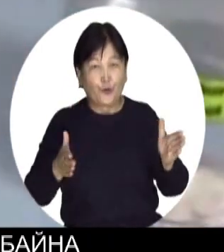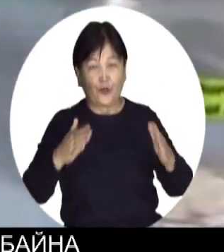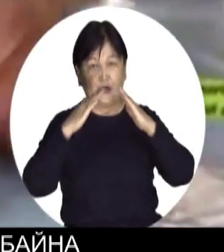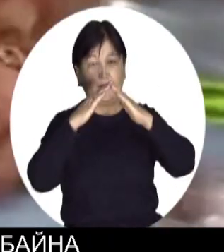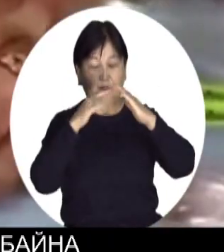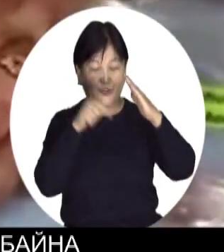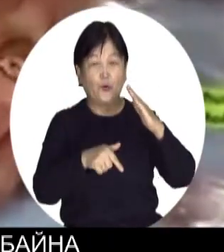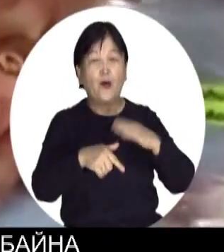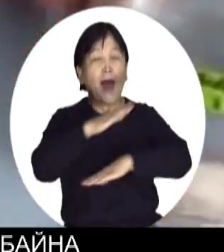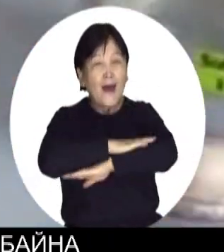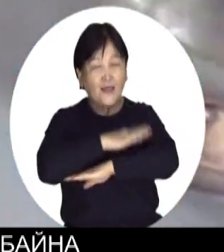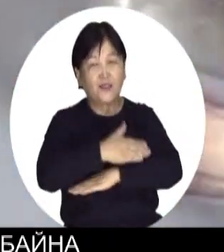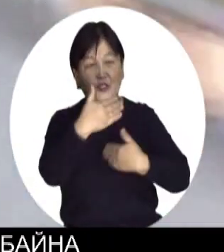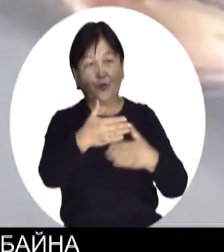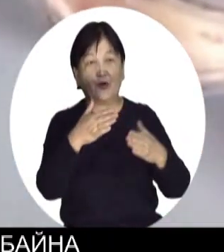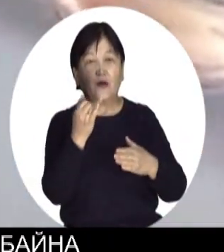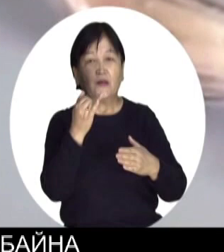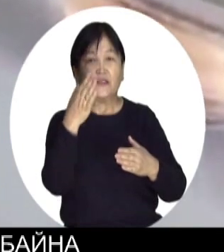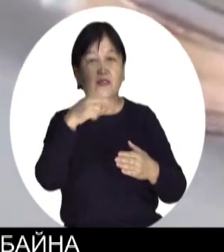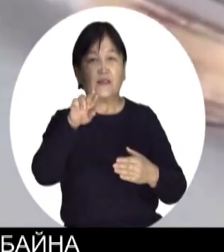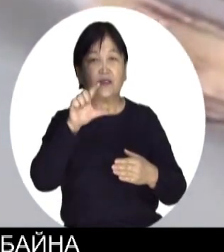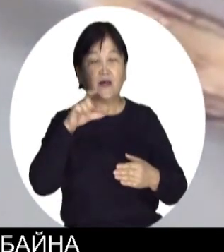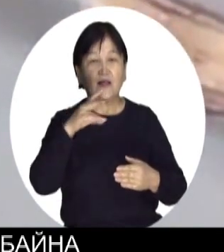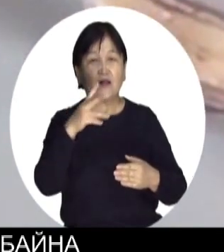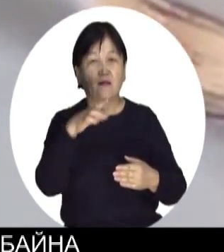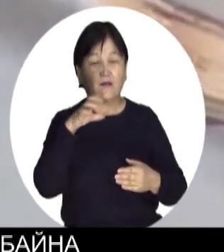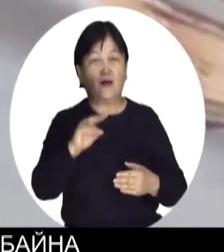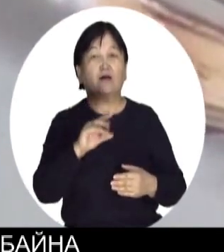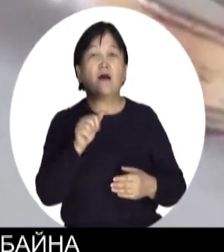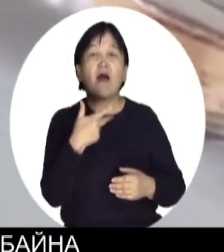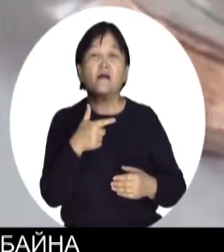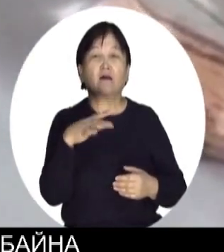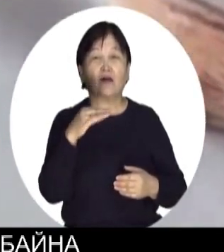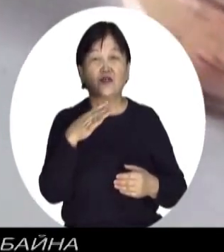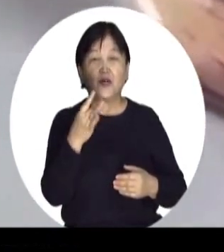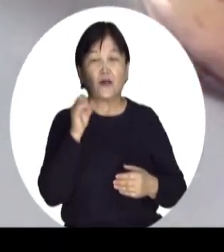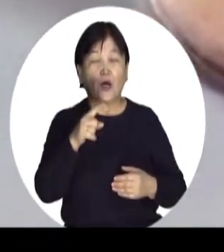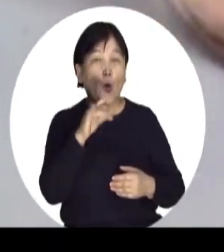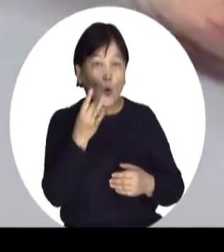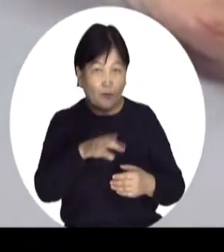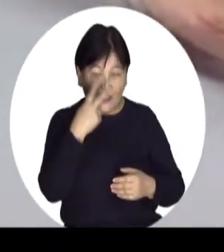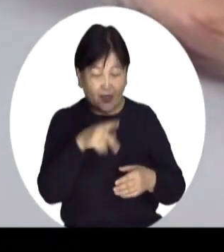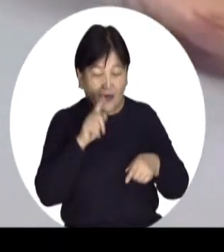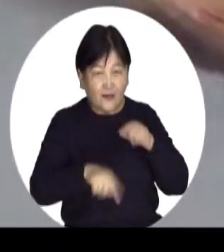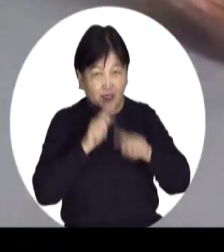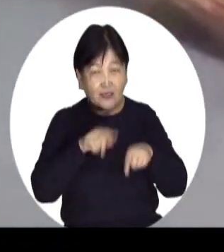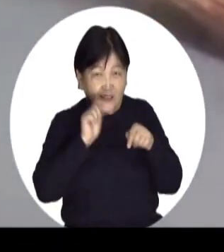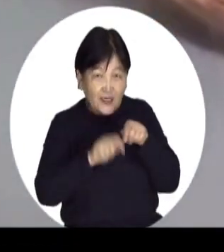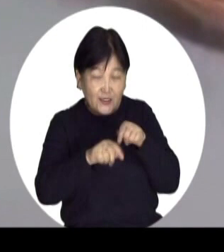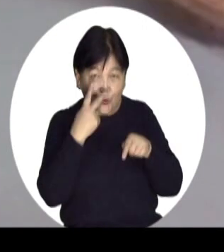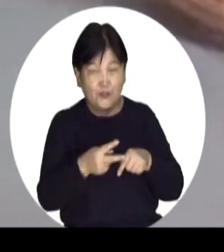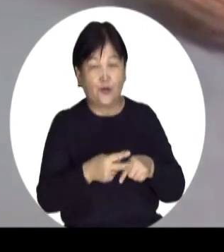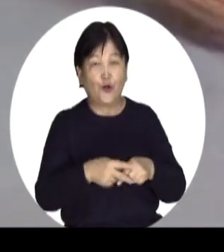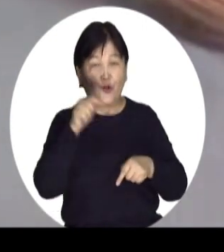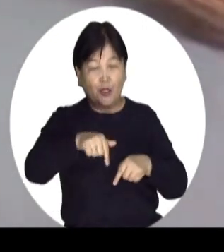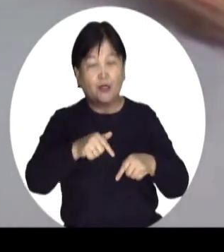уусмлын хүчлэлэг орчинд эсэлтэ ангижрах урвлыг судалж байна. За тасалгааны температур ойролцоогоор 22